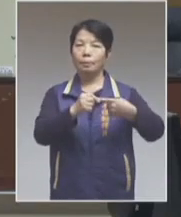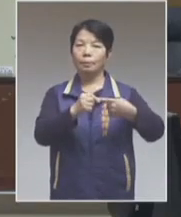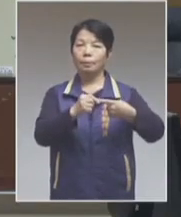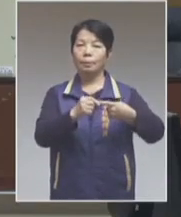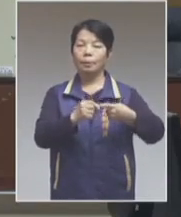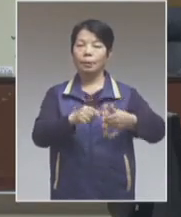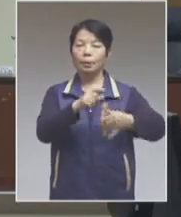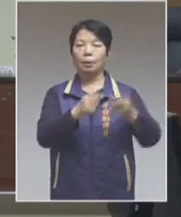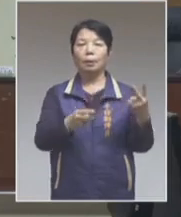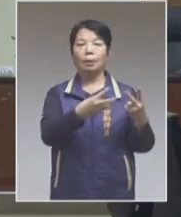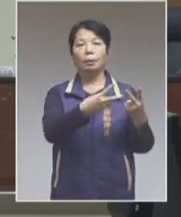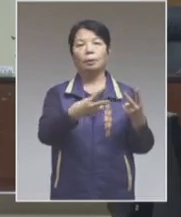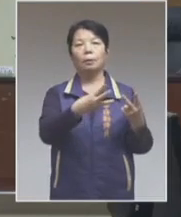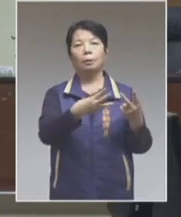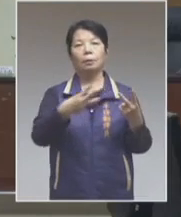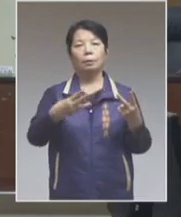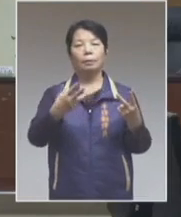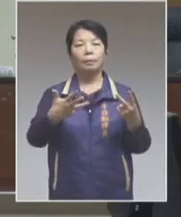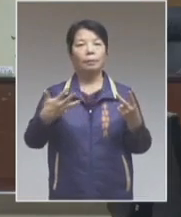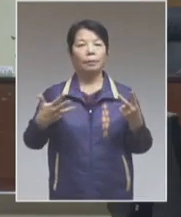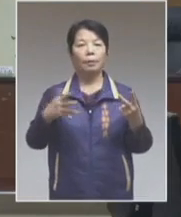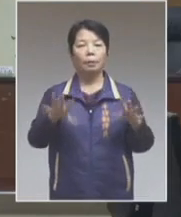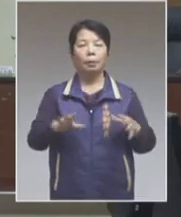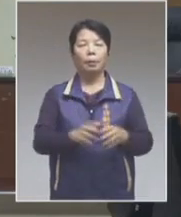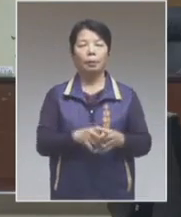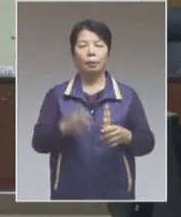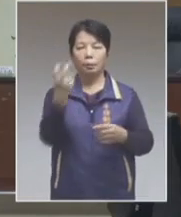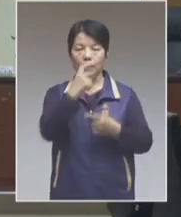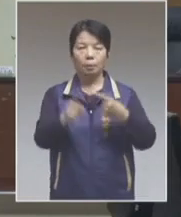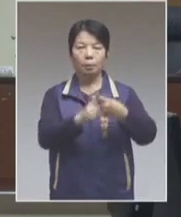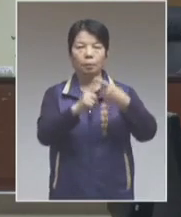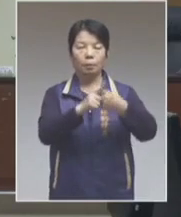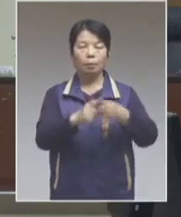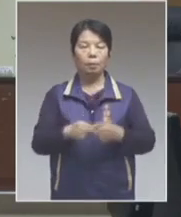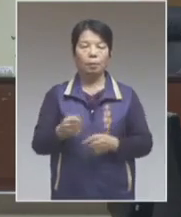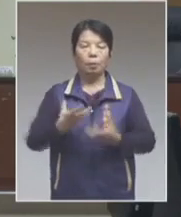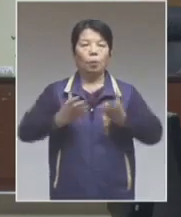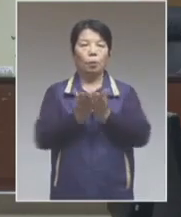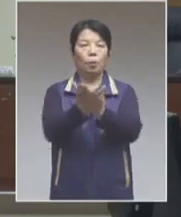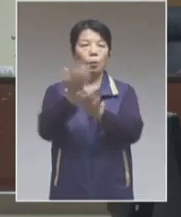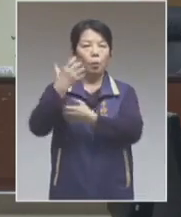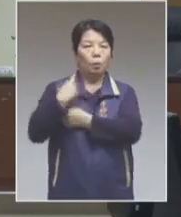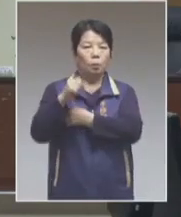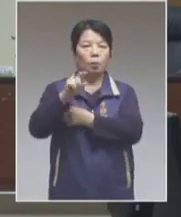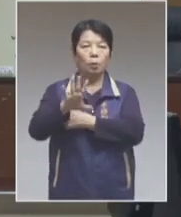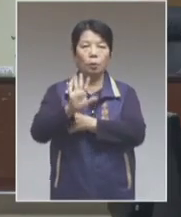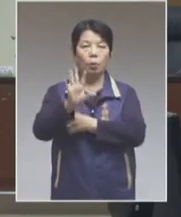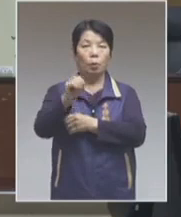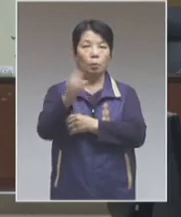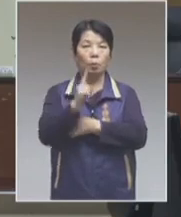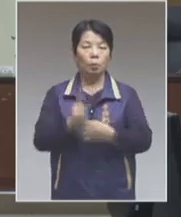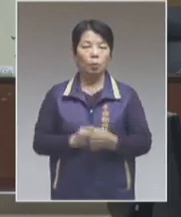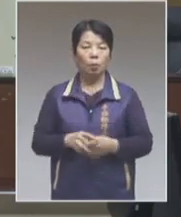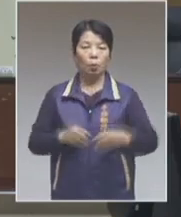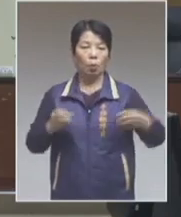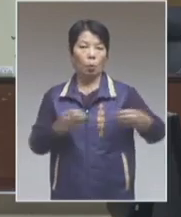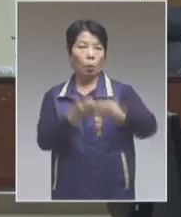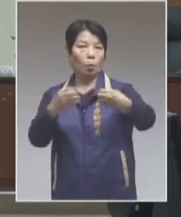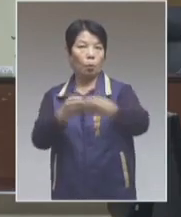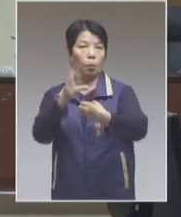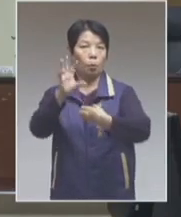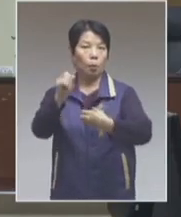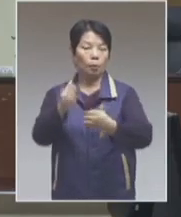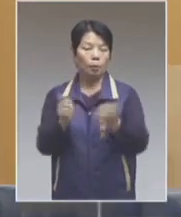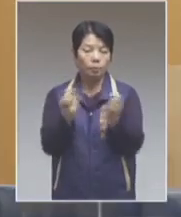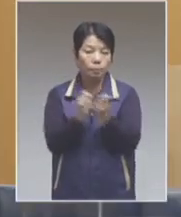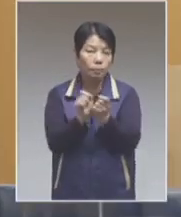按23388和确诊的海军有无敬酒或者是近距离接触？那么第